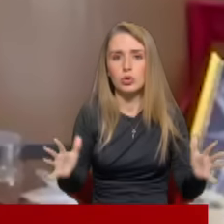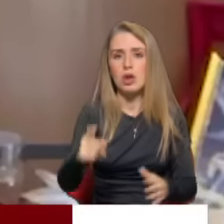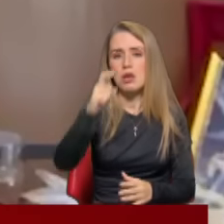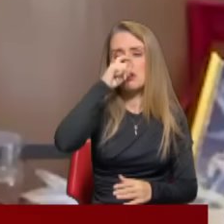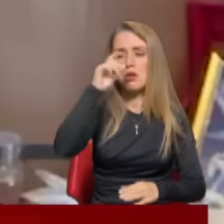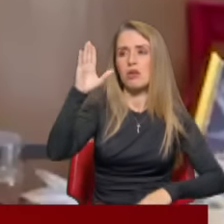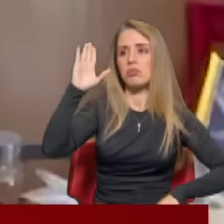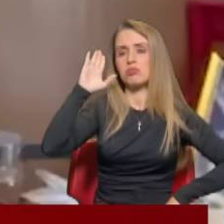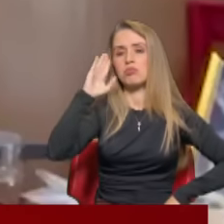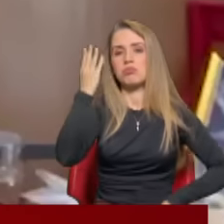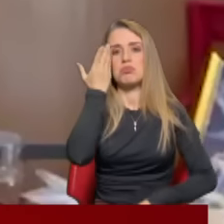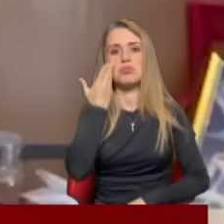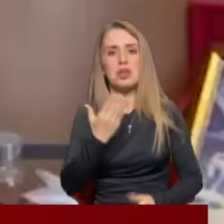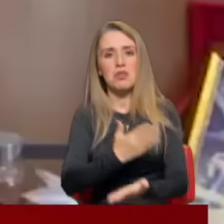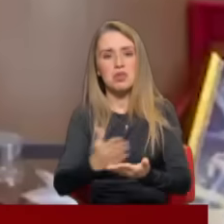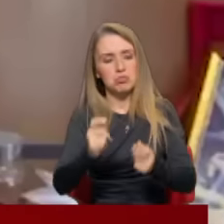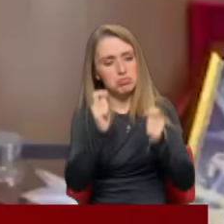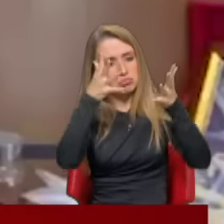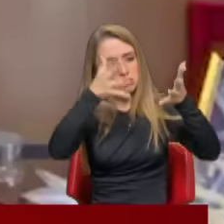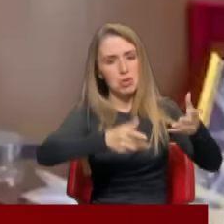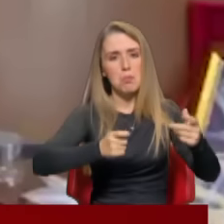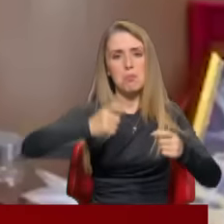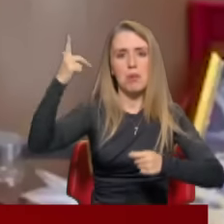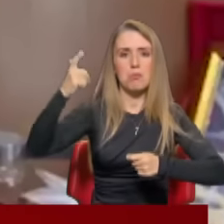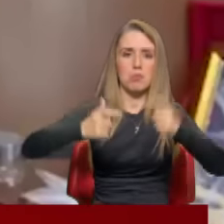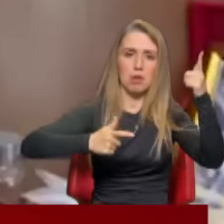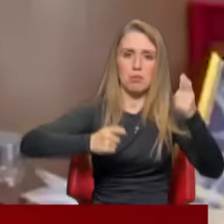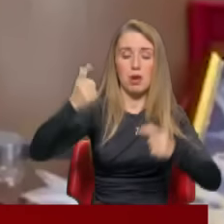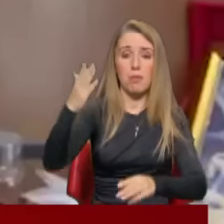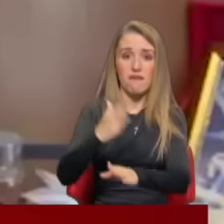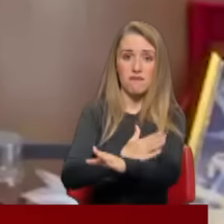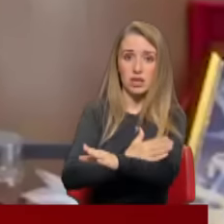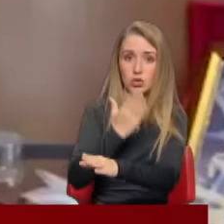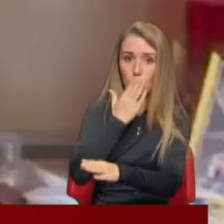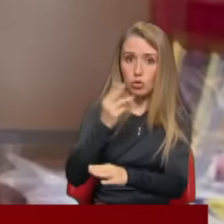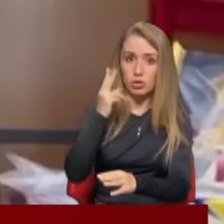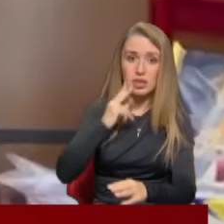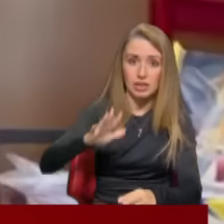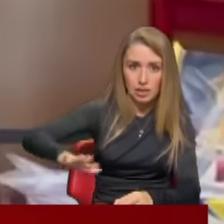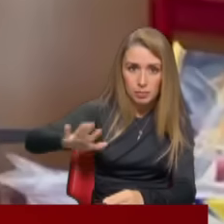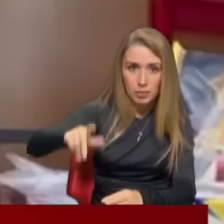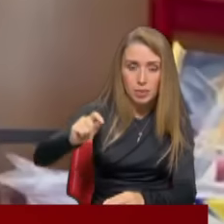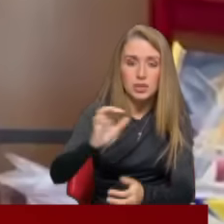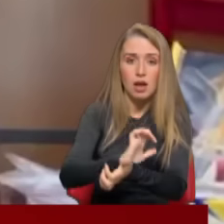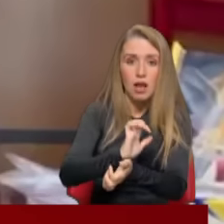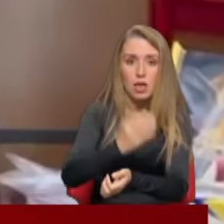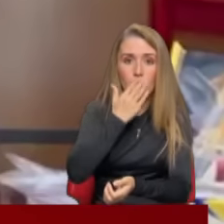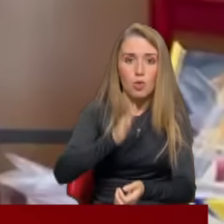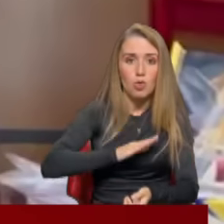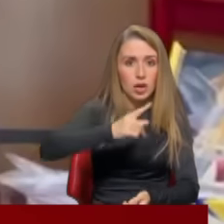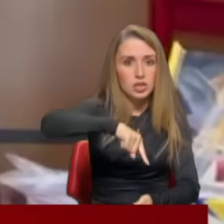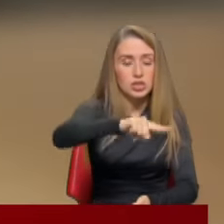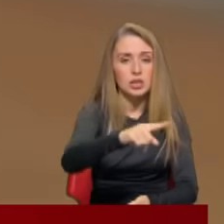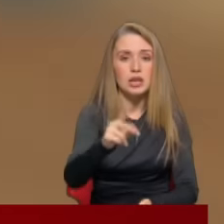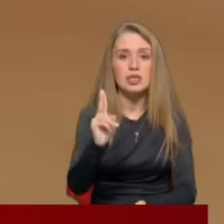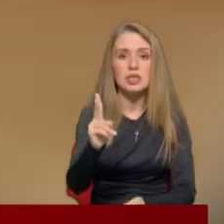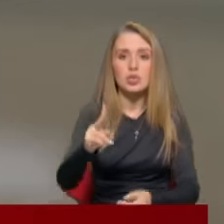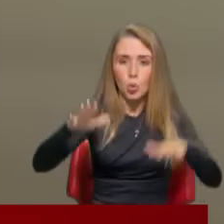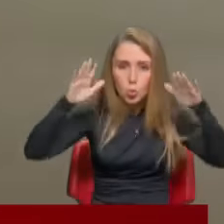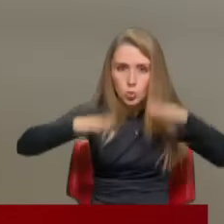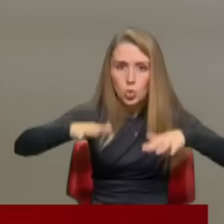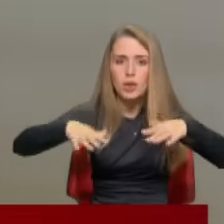sürün, israfın her türlüsünü yapın diye vatandaş okul mu temizleyecek? Veliler ve öğrenciler sizin